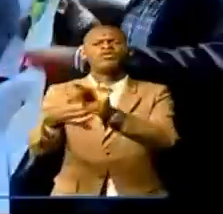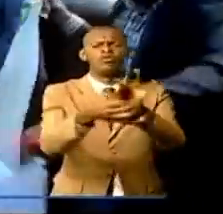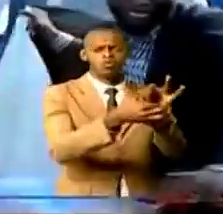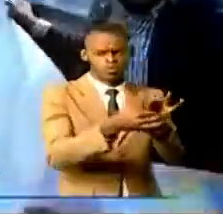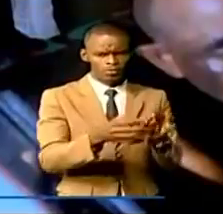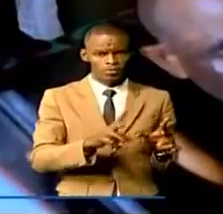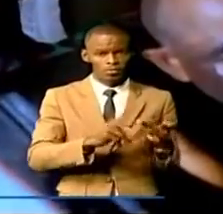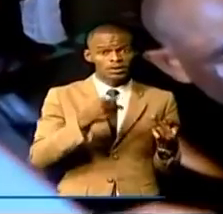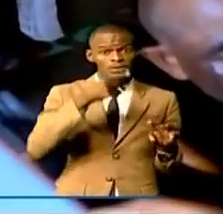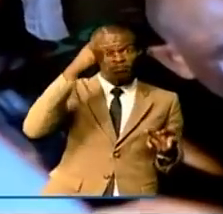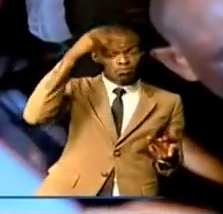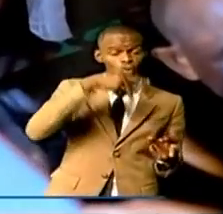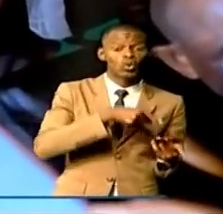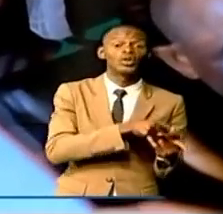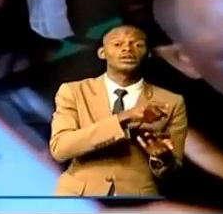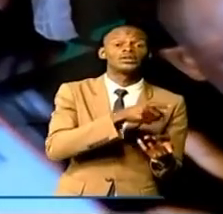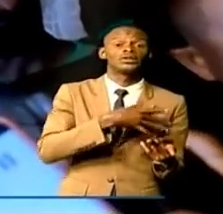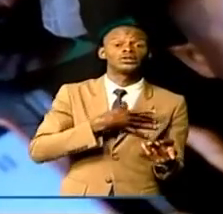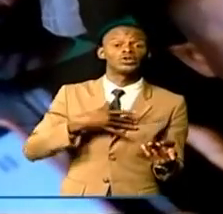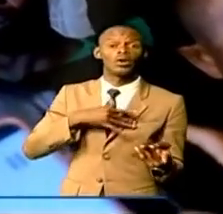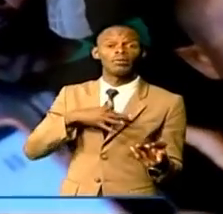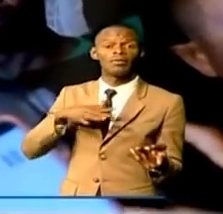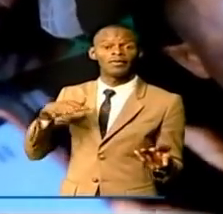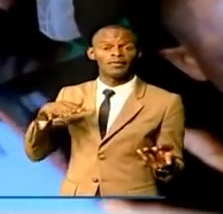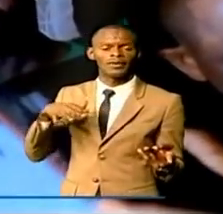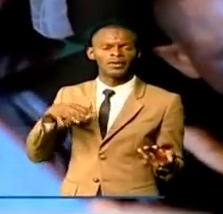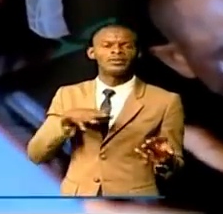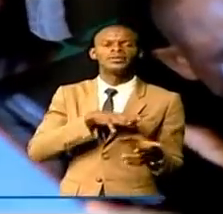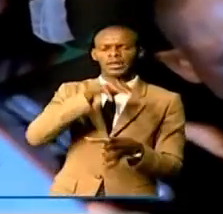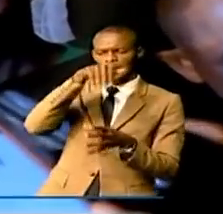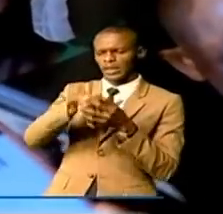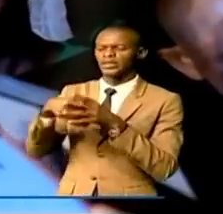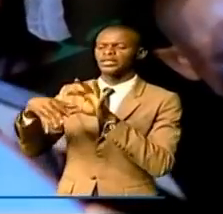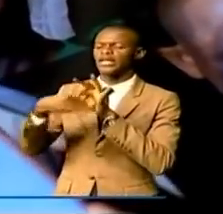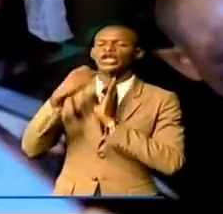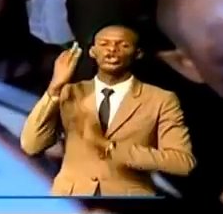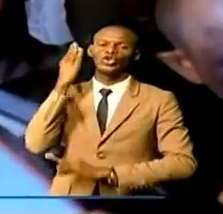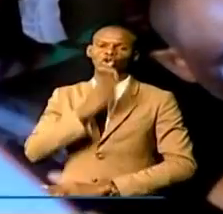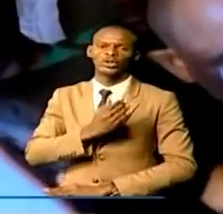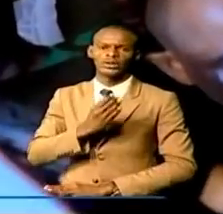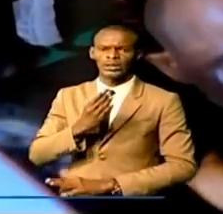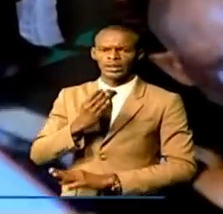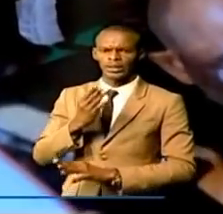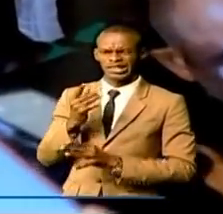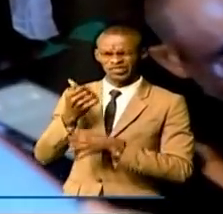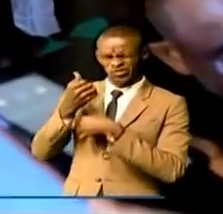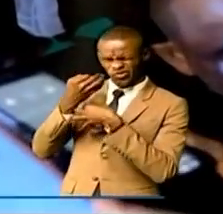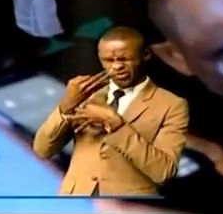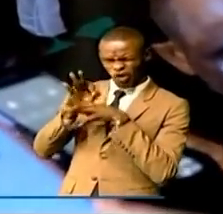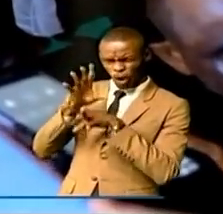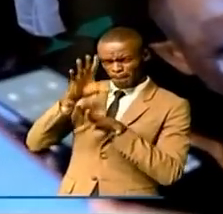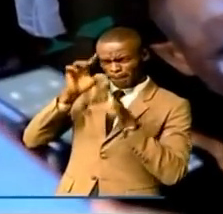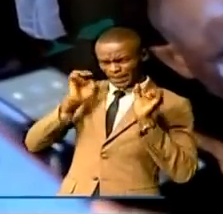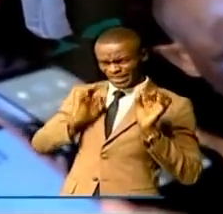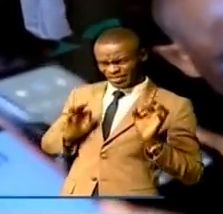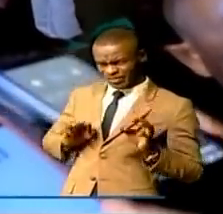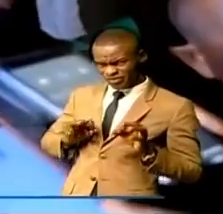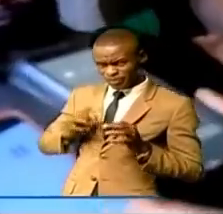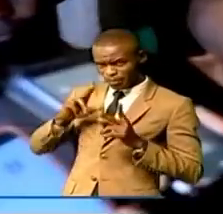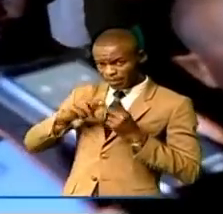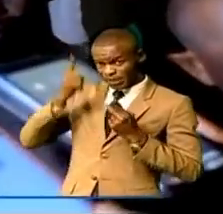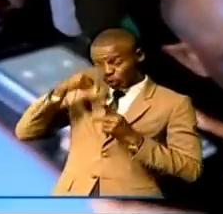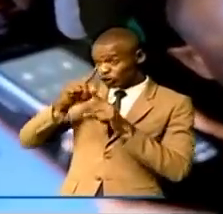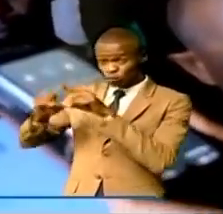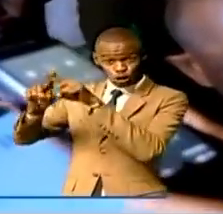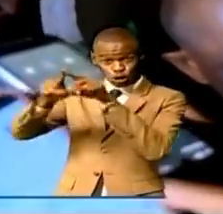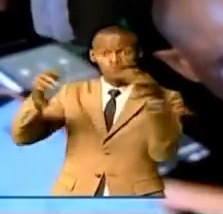des partis politiques de l'Union sacrée. Donc, une politique, une philosophie du chef de l'État,